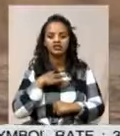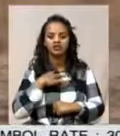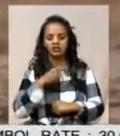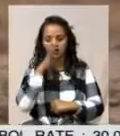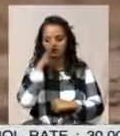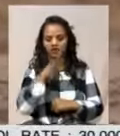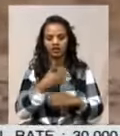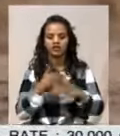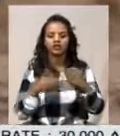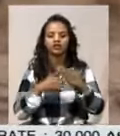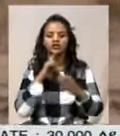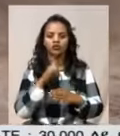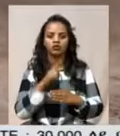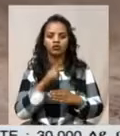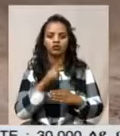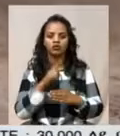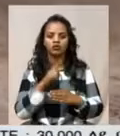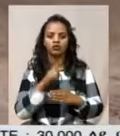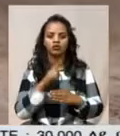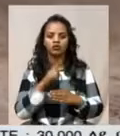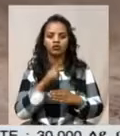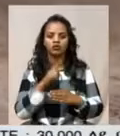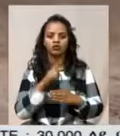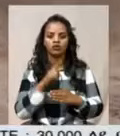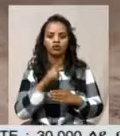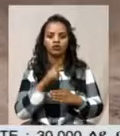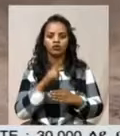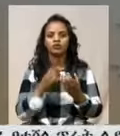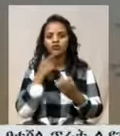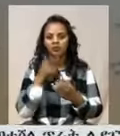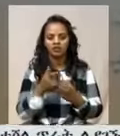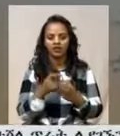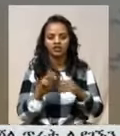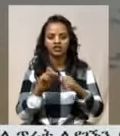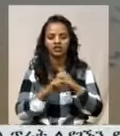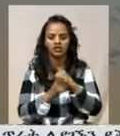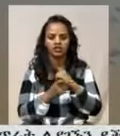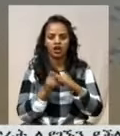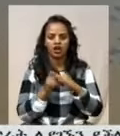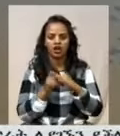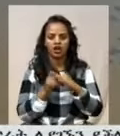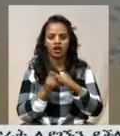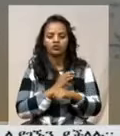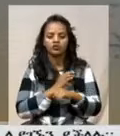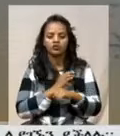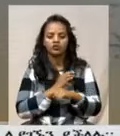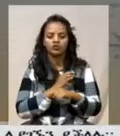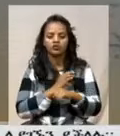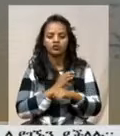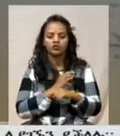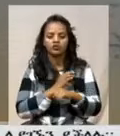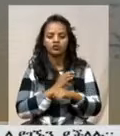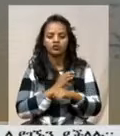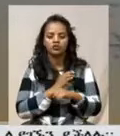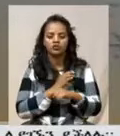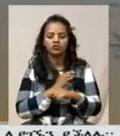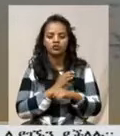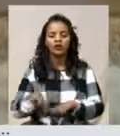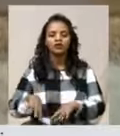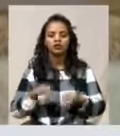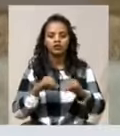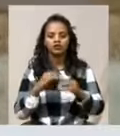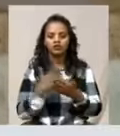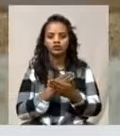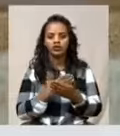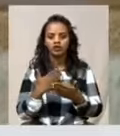የፈጠረ ግድብም ነው። በዚህም ሁሉም የህብረተሰብ ክፍል በሚባል ደረጃ ያቀሙን ያህል ተሳትፎ ያደረገበት ግድብ ነው። የተማሪዎችም